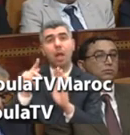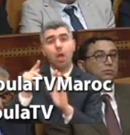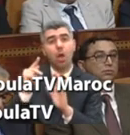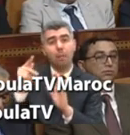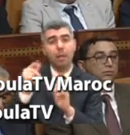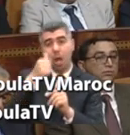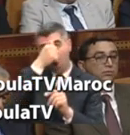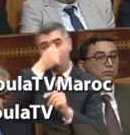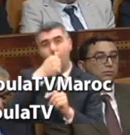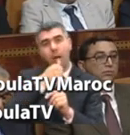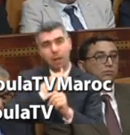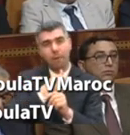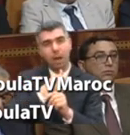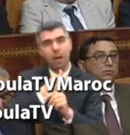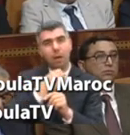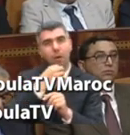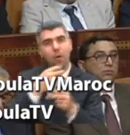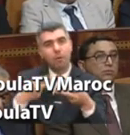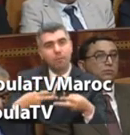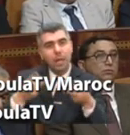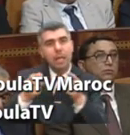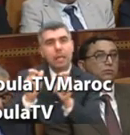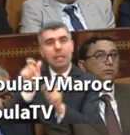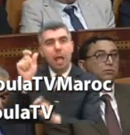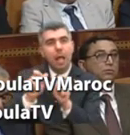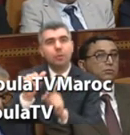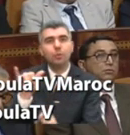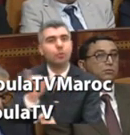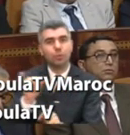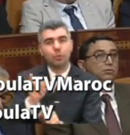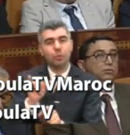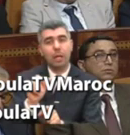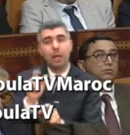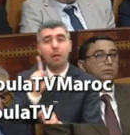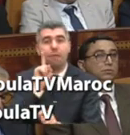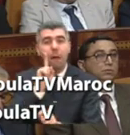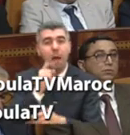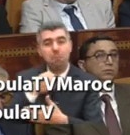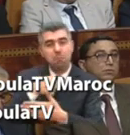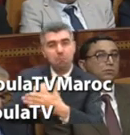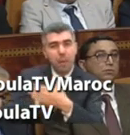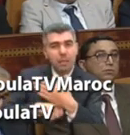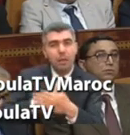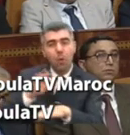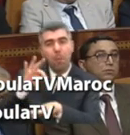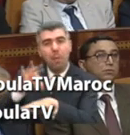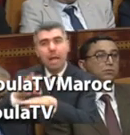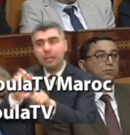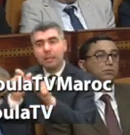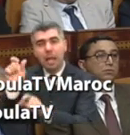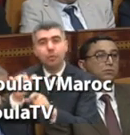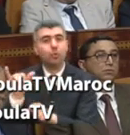خنيفرة. اش من رسالة كتبغيو تعطيو لهاد الناس، هاد العيالات اللي باغيين يولدوا، هاد الناس اللي مرضين، شنو غادي يديروا؟